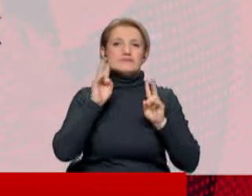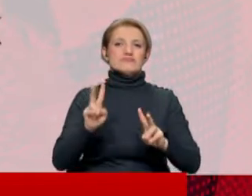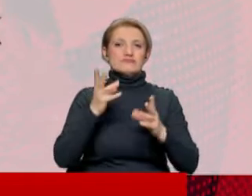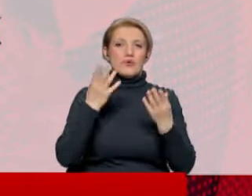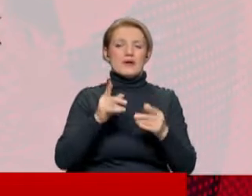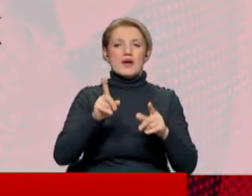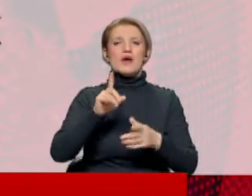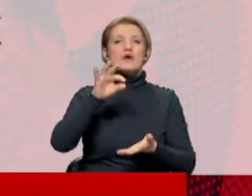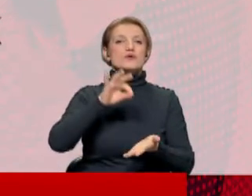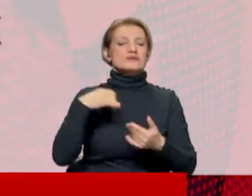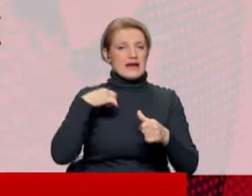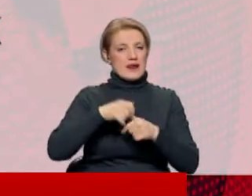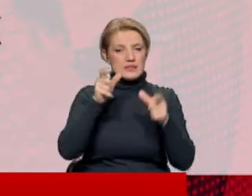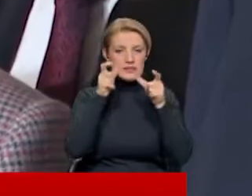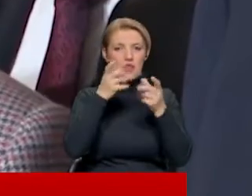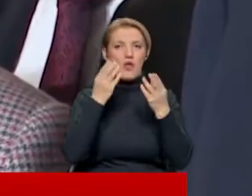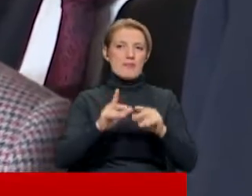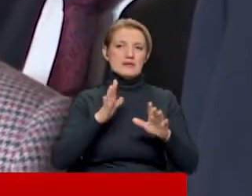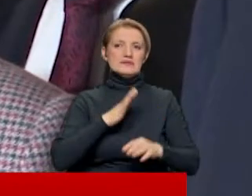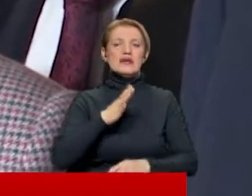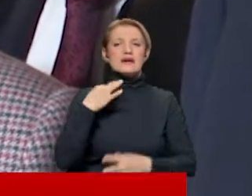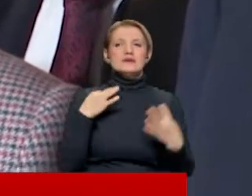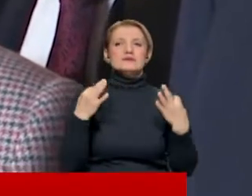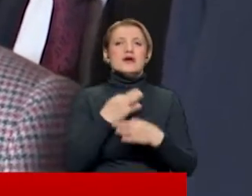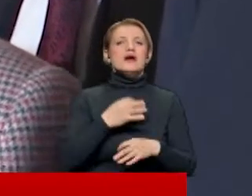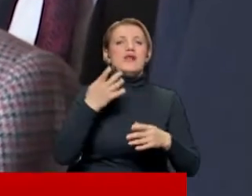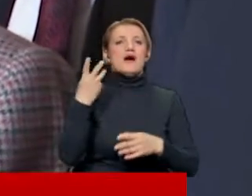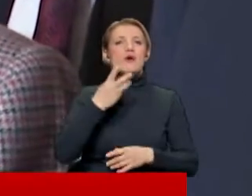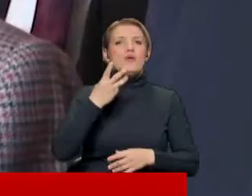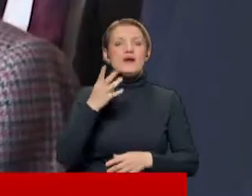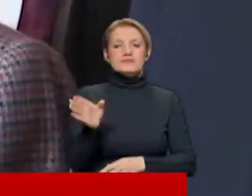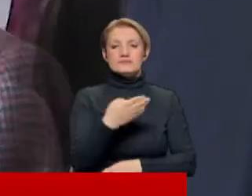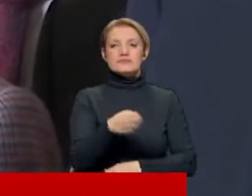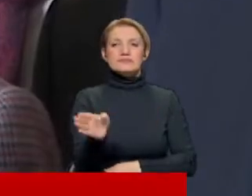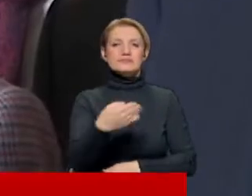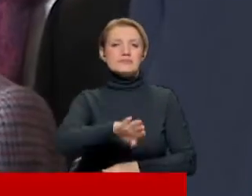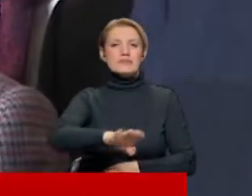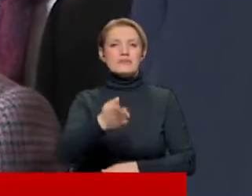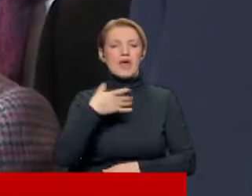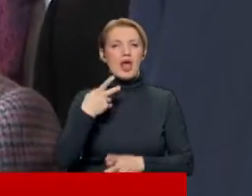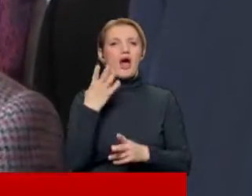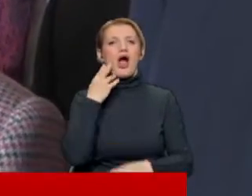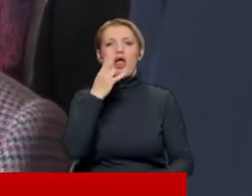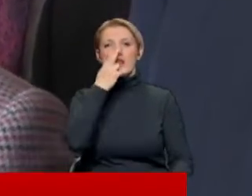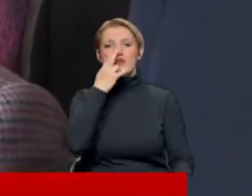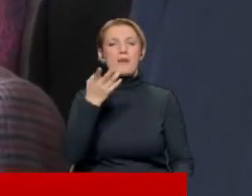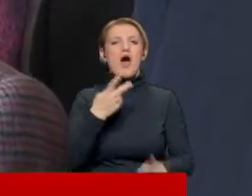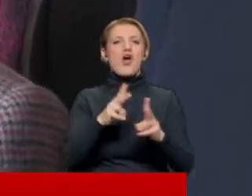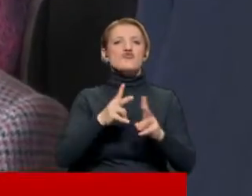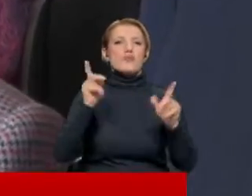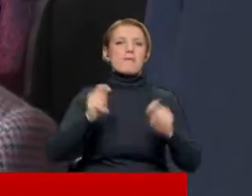üzere konumunu yeniden gözden geçirir. Sayın Erdoğan'ın yaptığı zigzaklara alıştık. Açılımları yapanlar